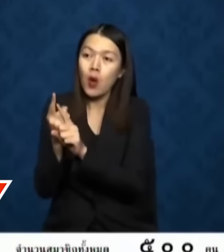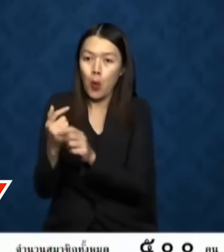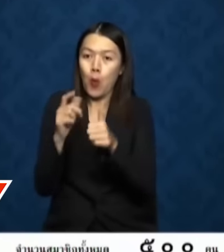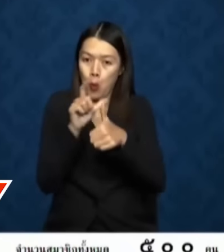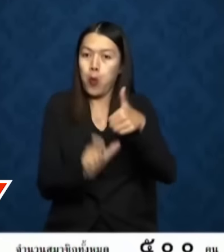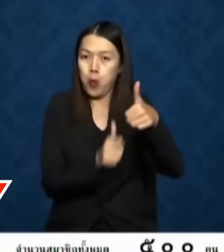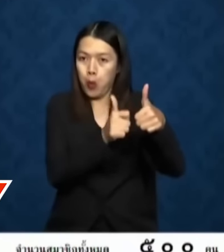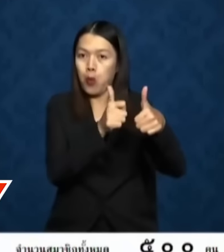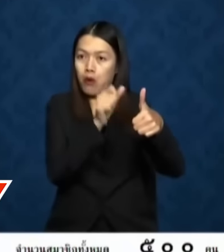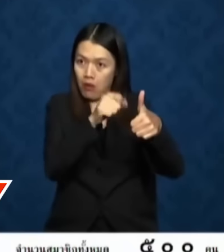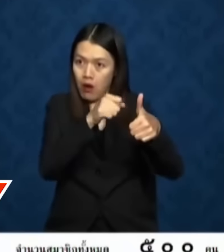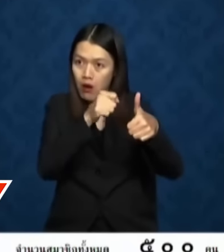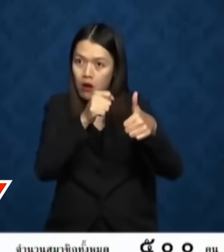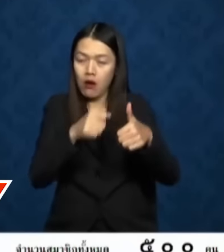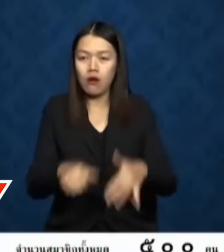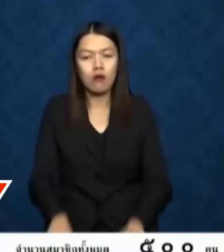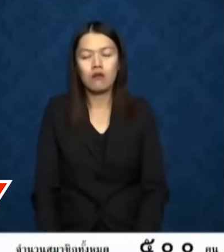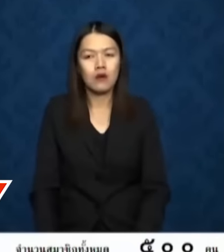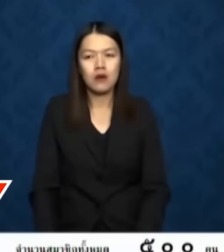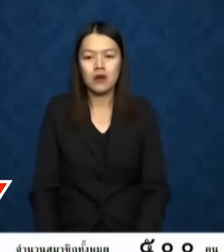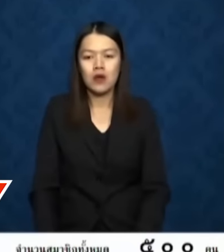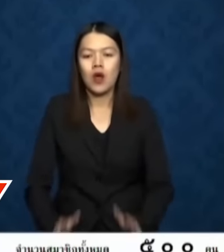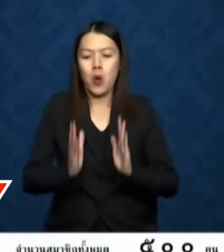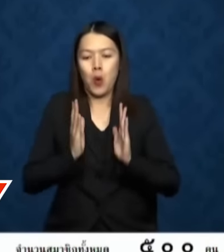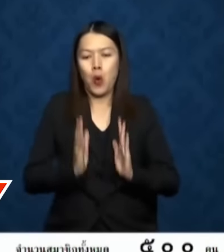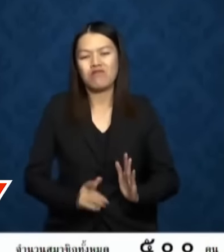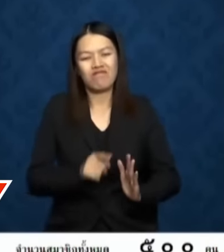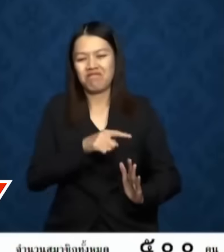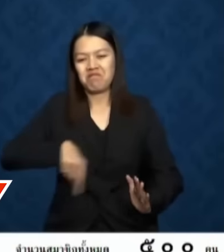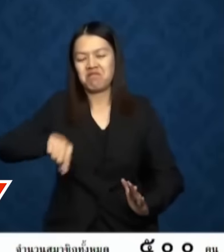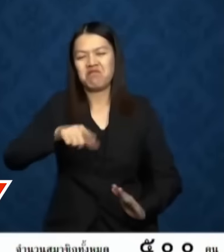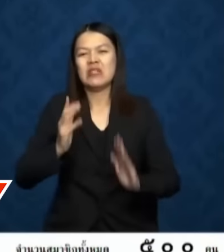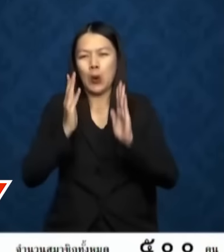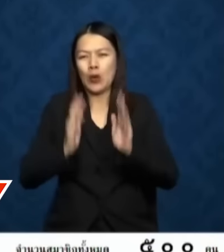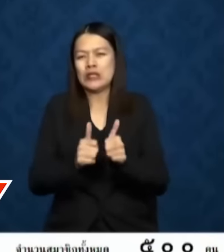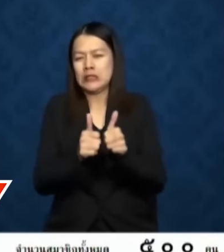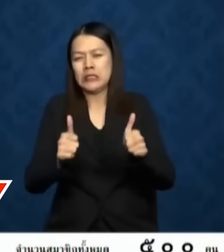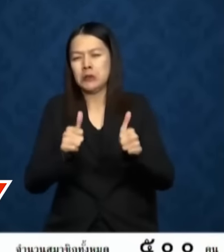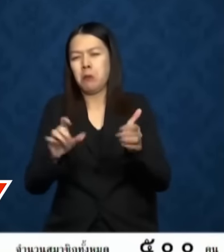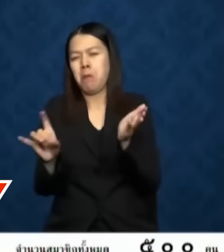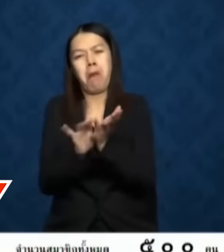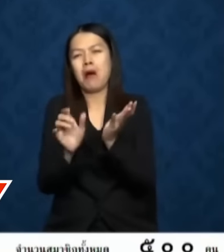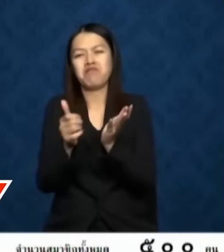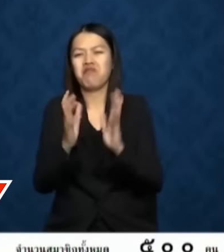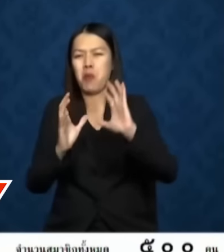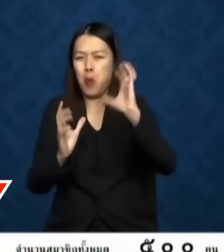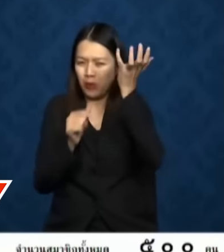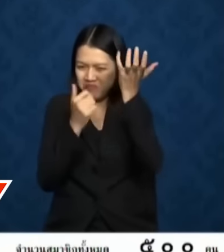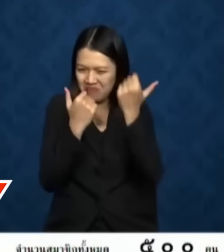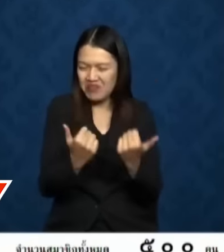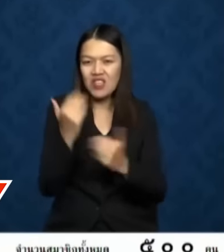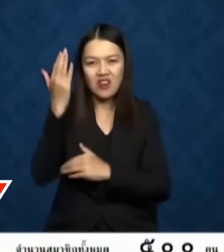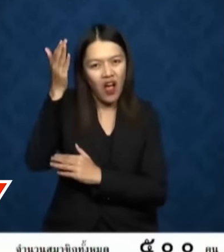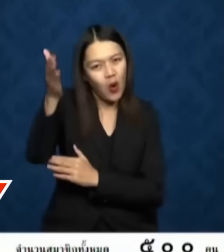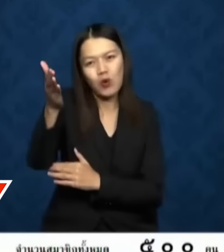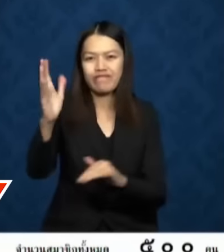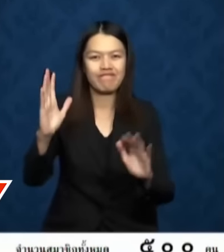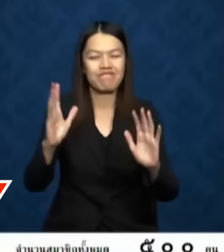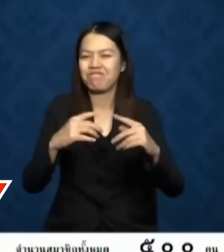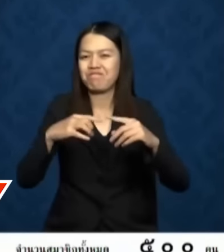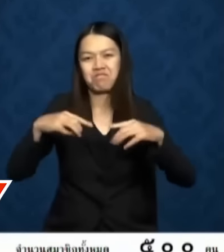รที่ดีใช่หรือไม่ผมยืนยันนะครับว่าประชากรเหล่านั้นไม่ใช่ประชากรที่มีคุณภาพสำหรับโลกปัจจุบันและในอนาคตในวันข้างหน้